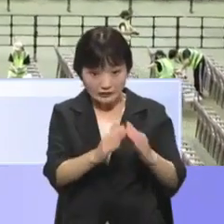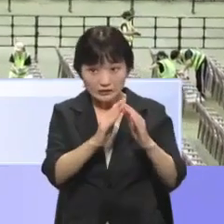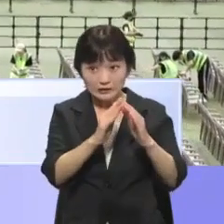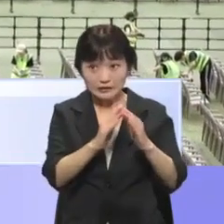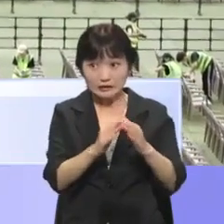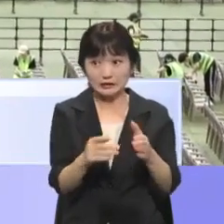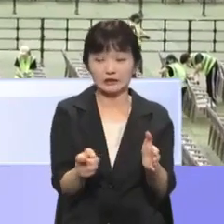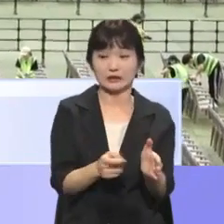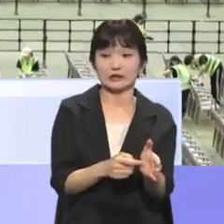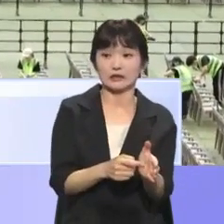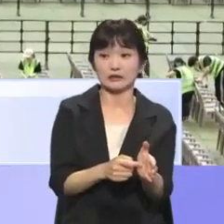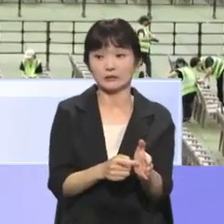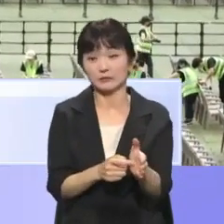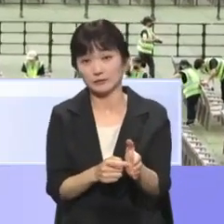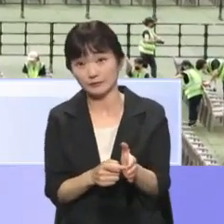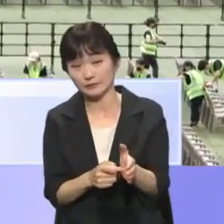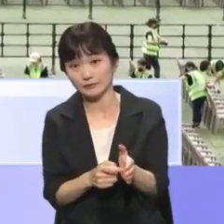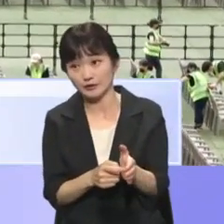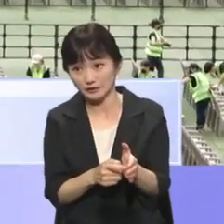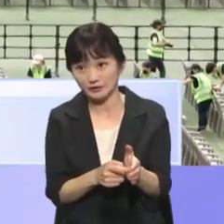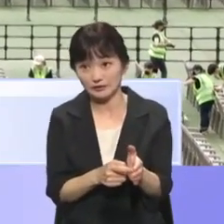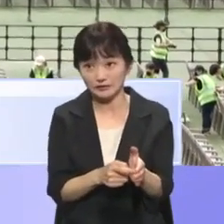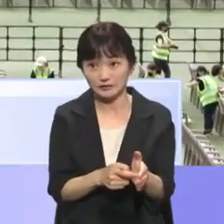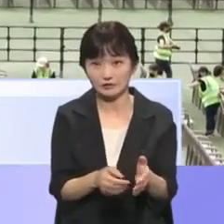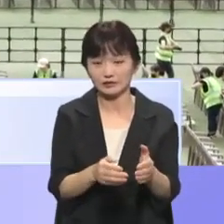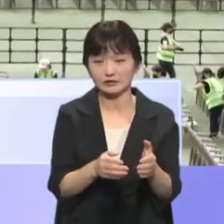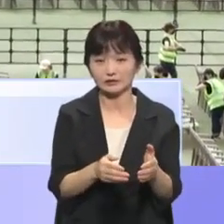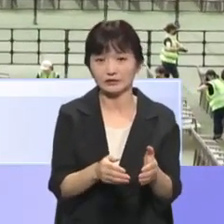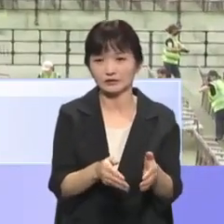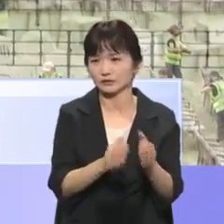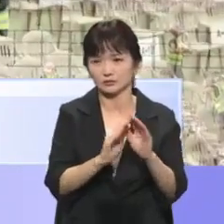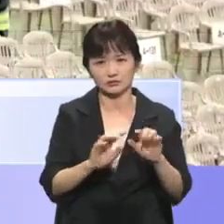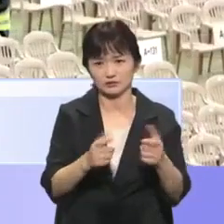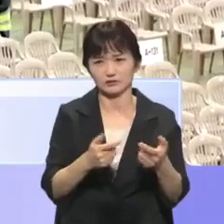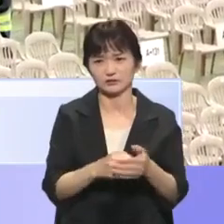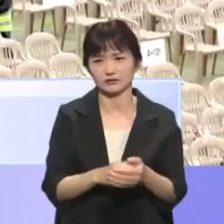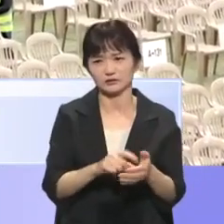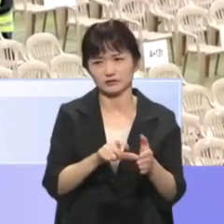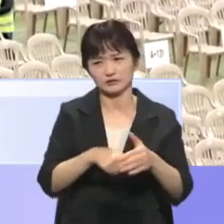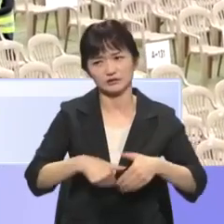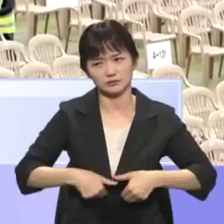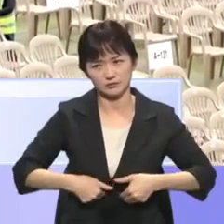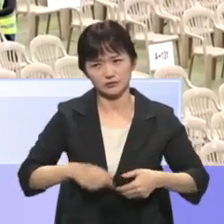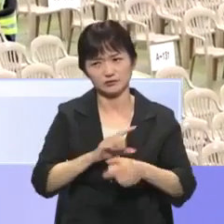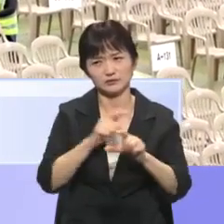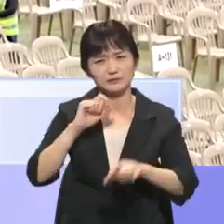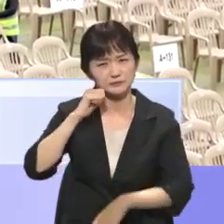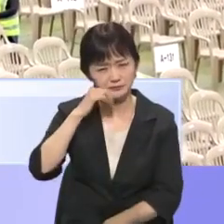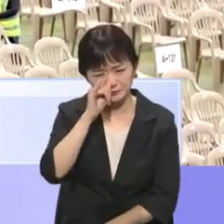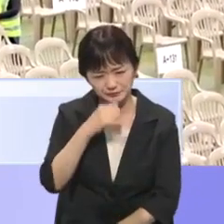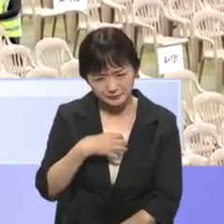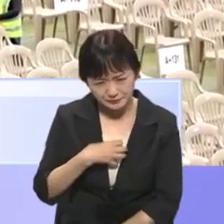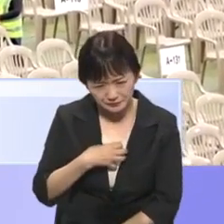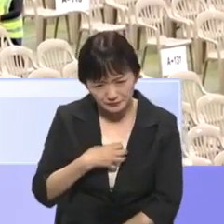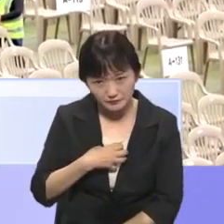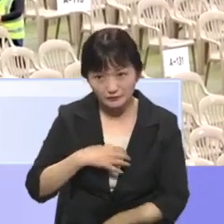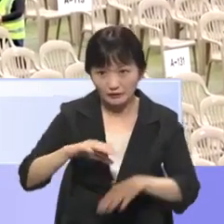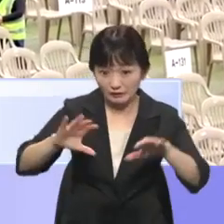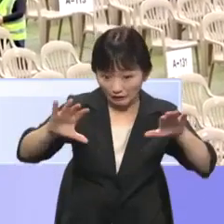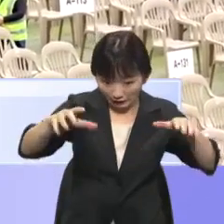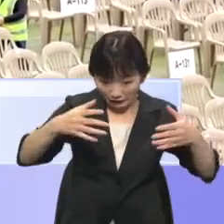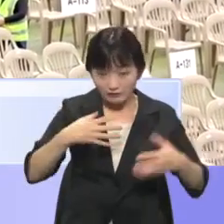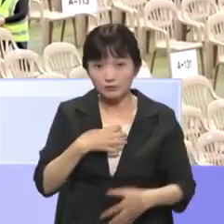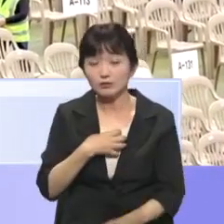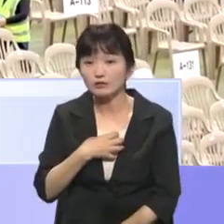그렇게 막 급조돼서 이렇게 할 일이 아니거든요 굉장히 시간이 필요로 하는 건데 그런 어려움도 좀 있었고 걱정도 되고 바람 불어서 괜찮을까